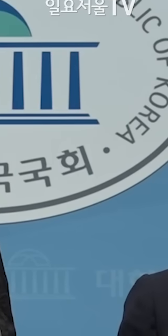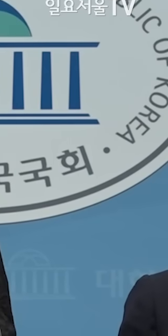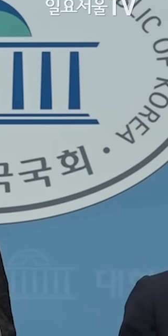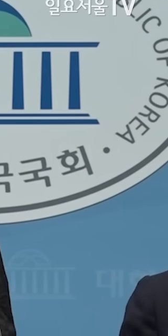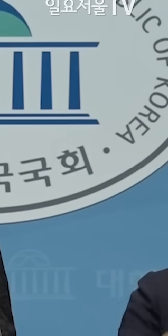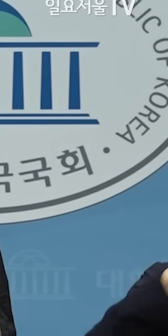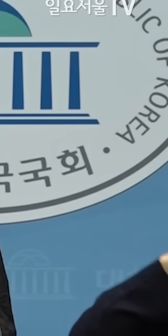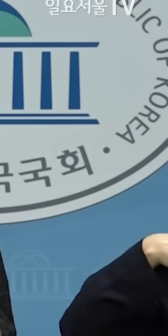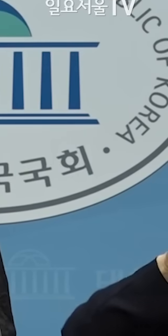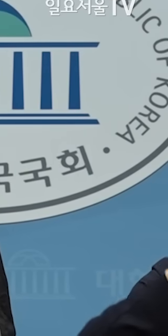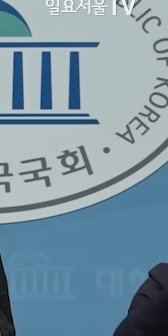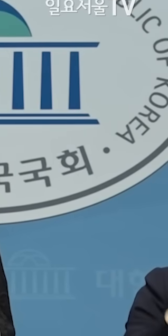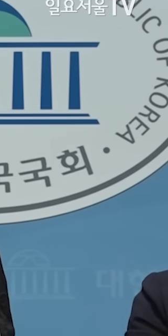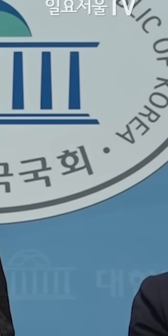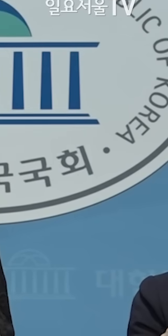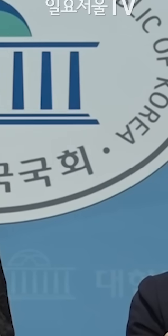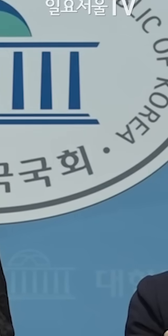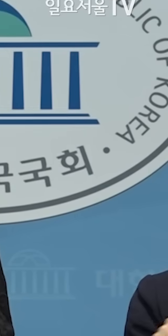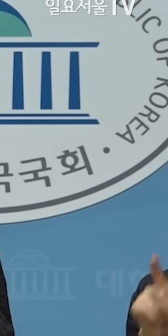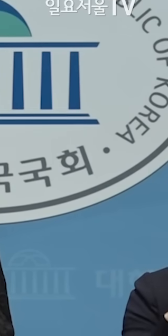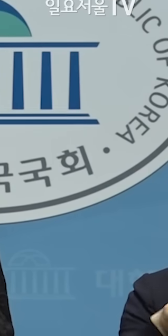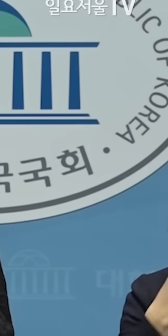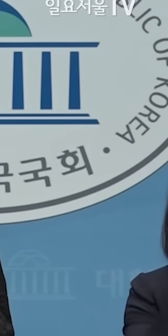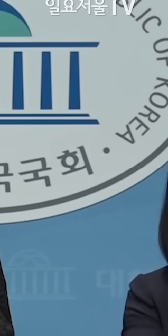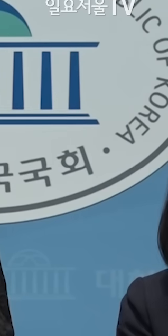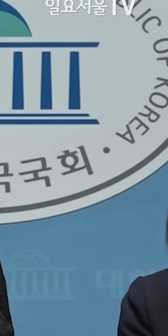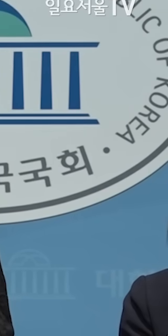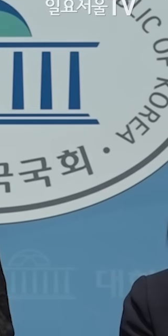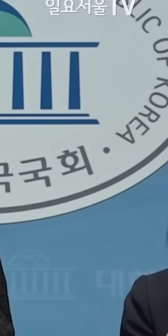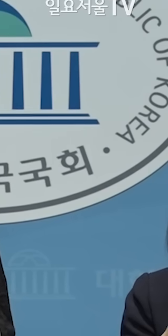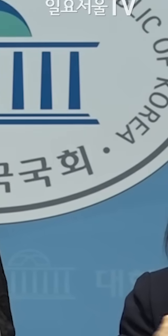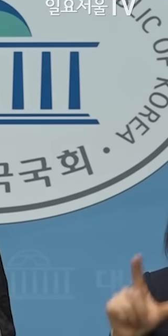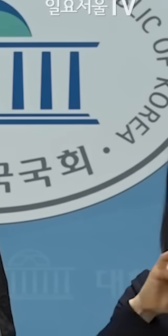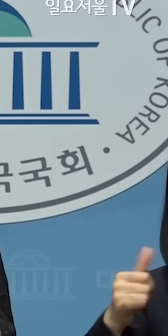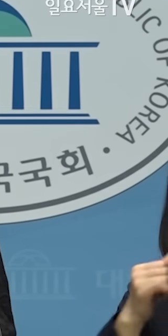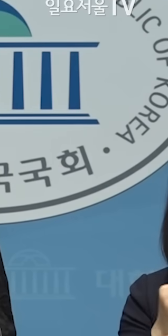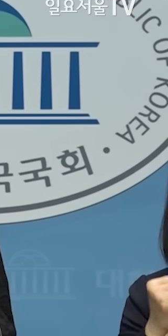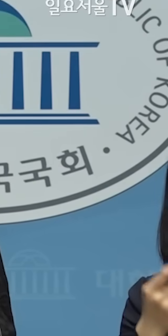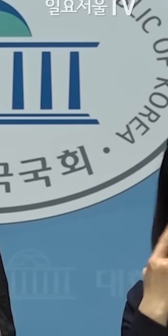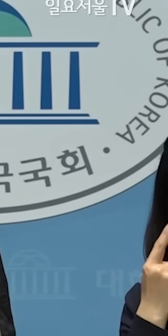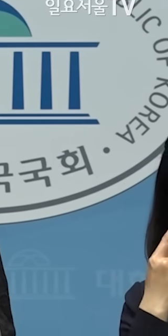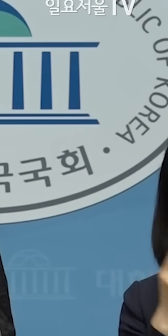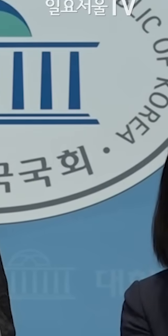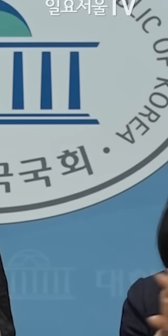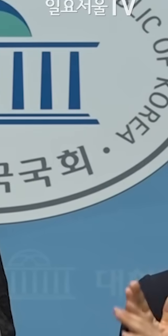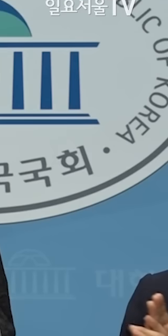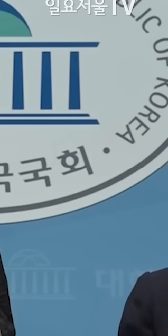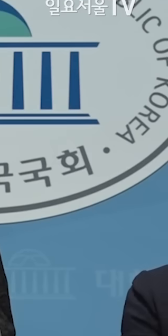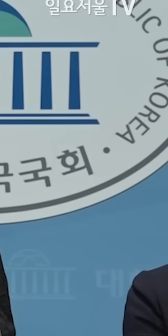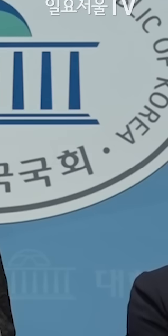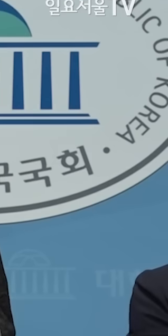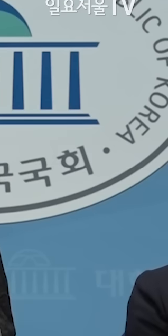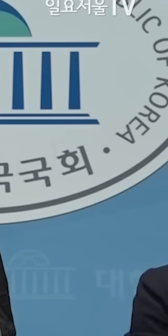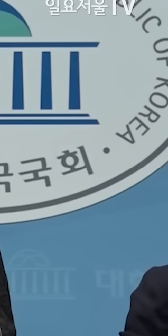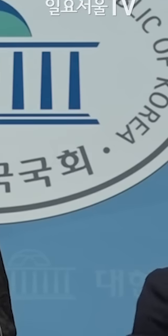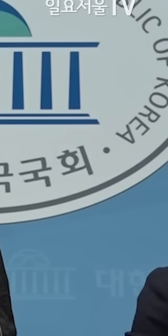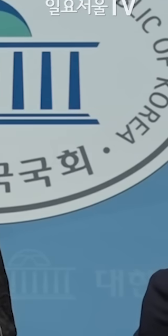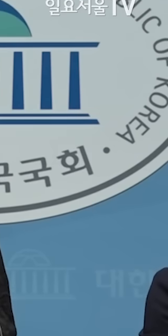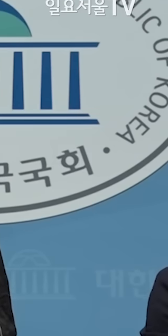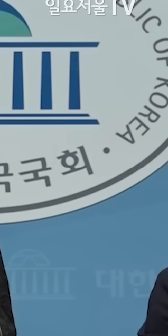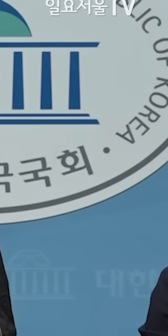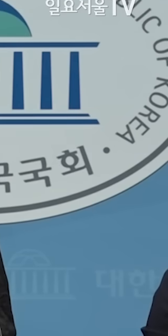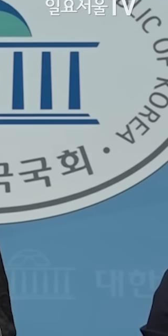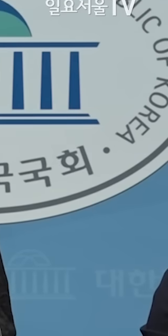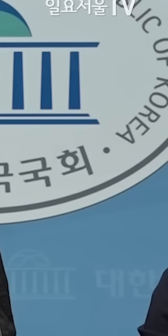살아도 행복한 세상을 만들자니에서는 입시를 저지른 조국전 장관